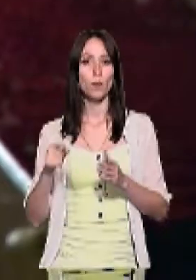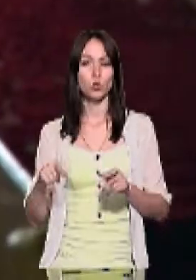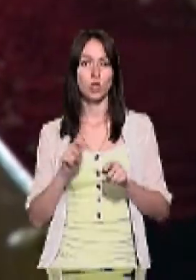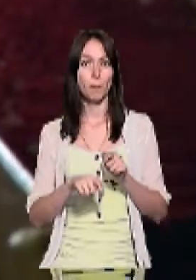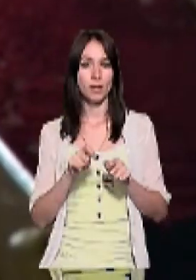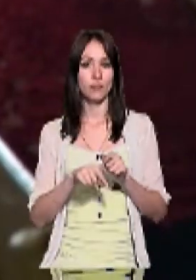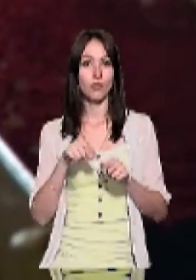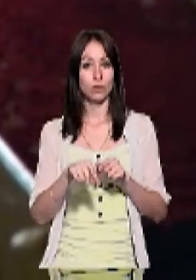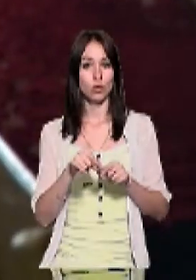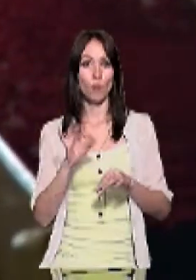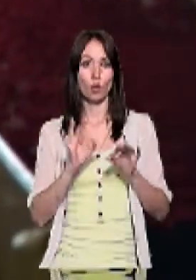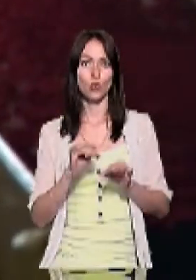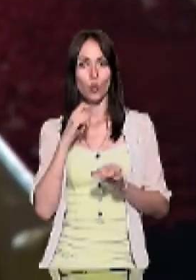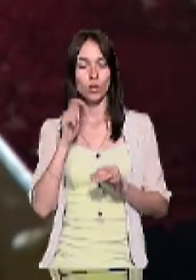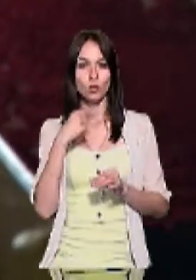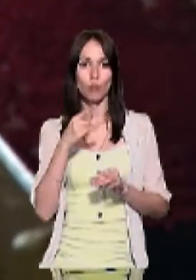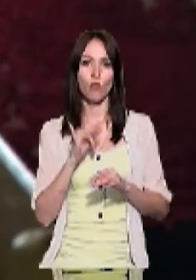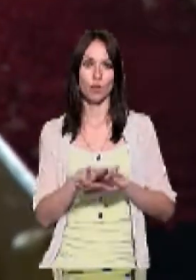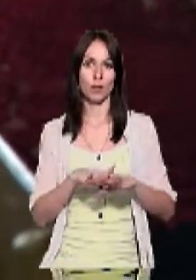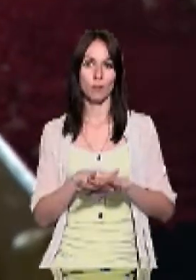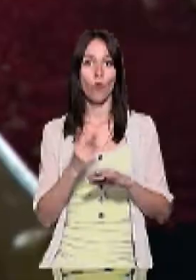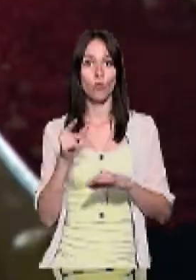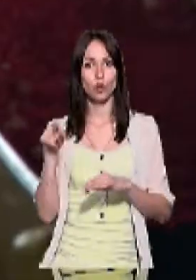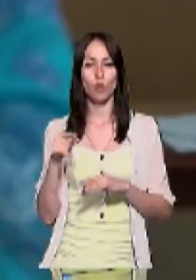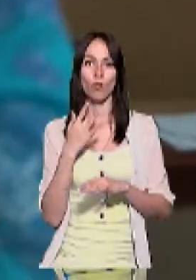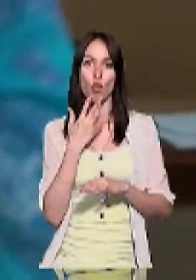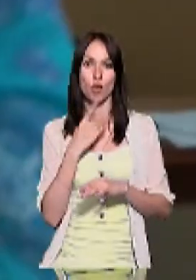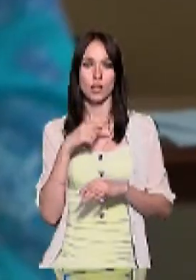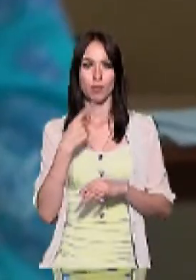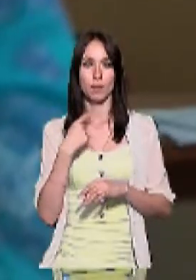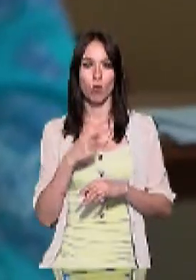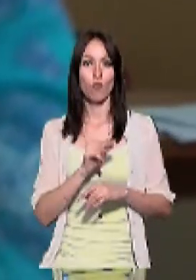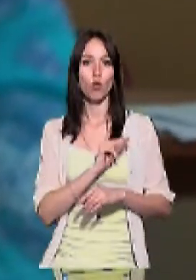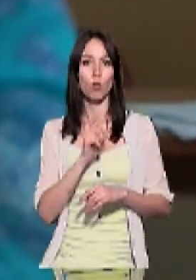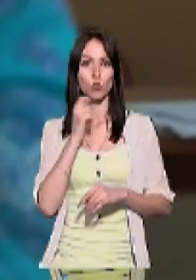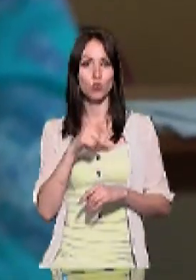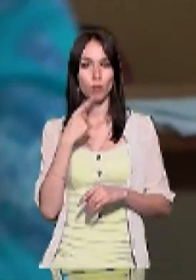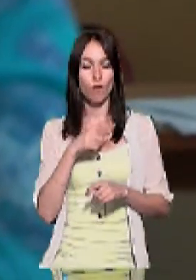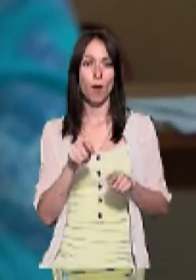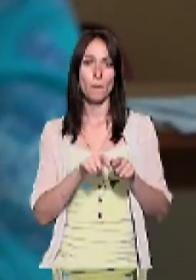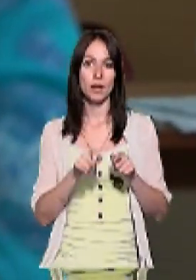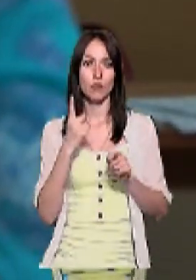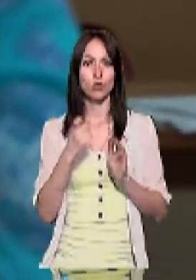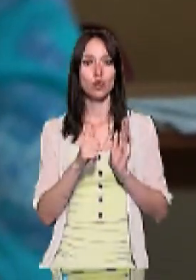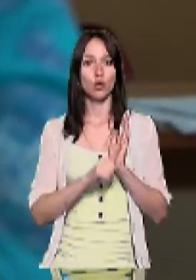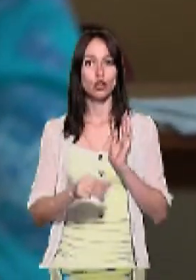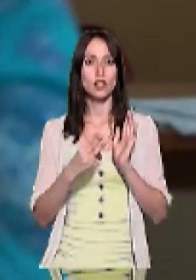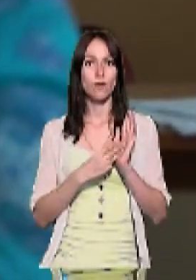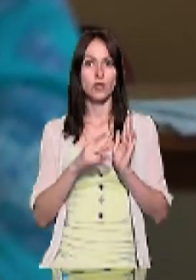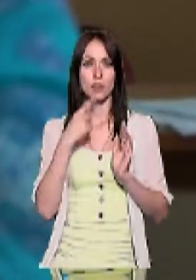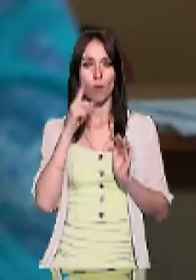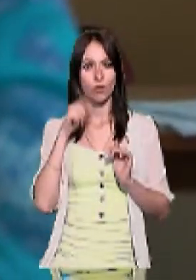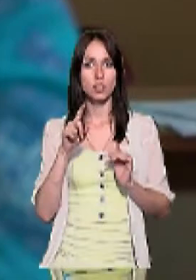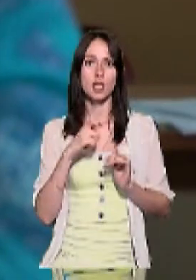В цьому оцінюють українську мову та математику, в другому – іноземні мови. Роботи з українською мовою перевіряють 168 мовознавців